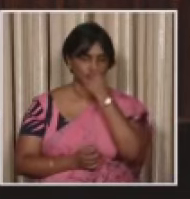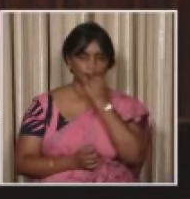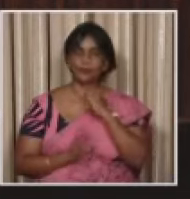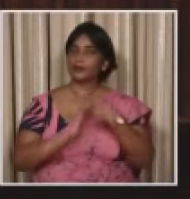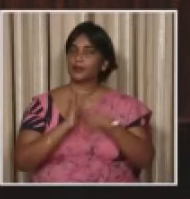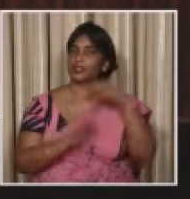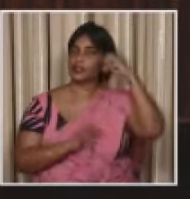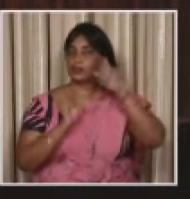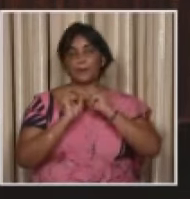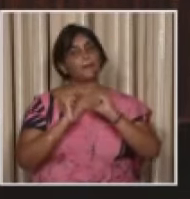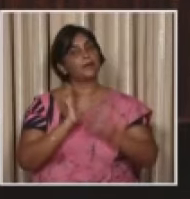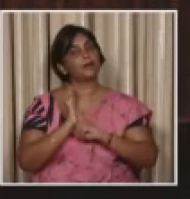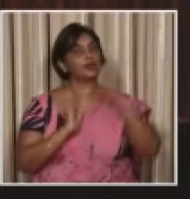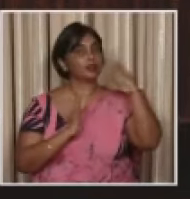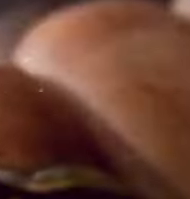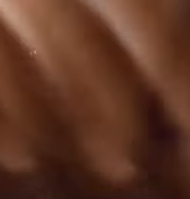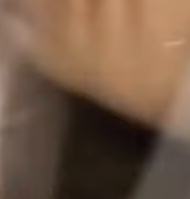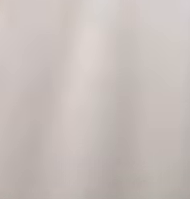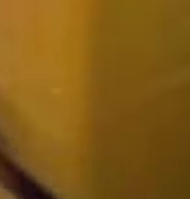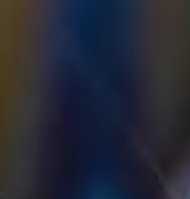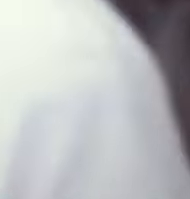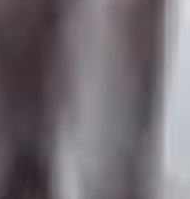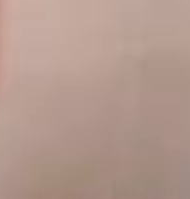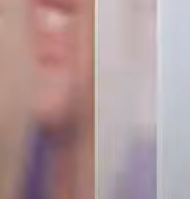ශ්‍රී ලංකා විදුලි බල පනත් කෙටුම් පත දෙවනවර කියවීම